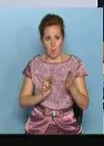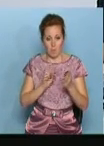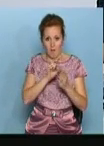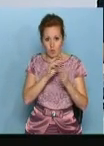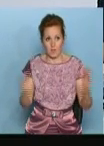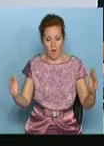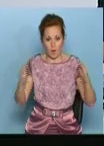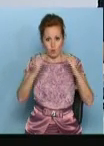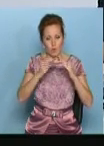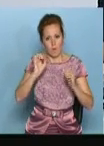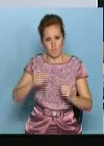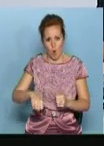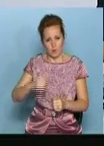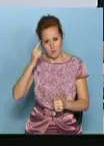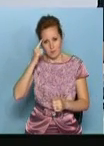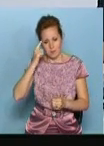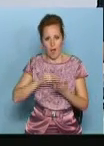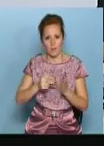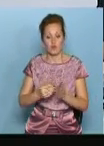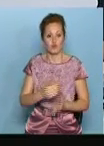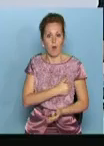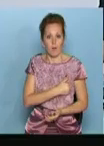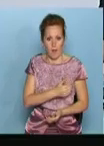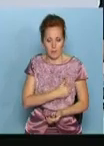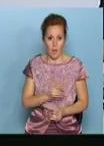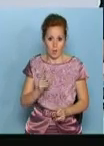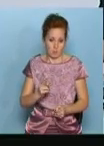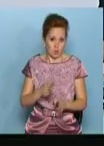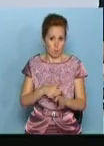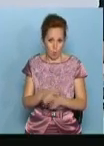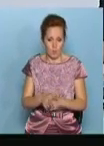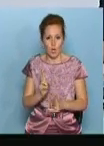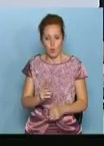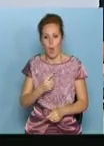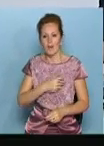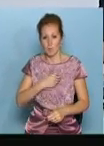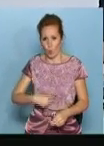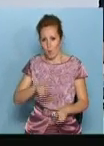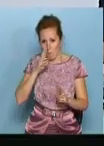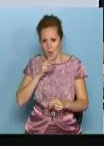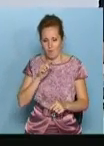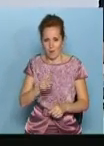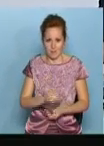загадать желание, и оно непременно сбудется. За теми, кто рискнул проверить легенду, наблюдала наша съемочная